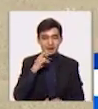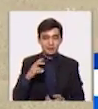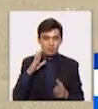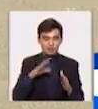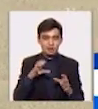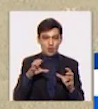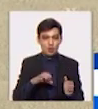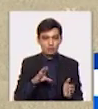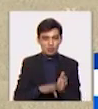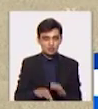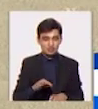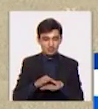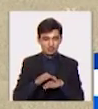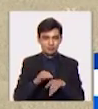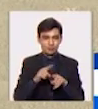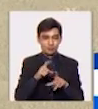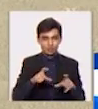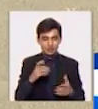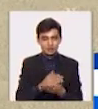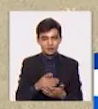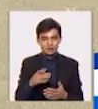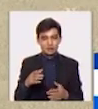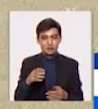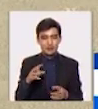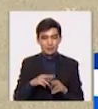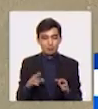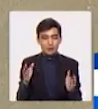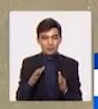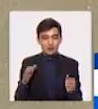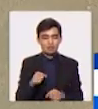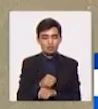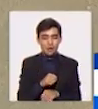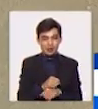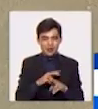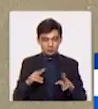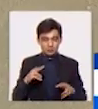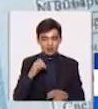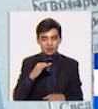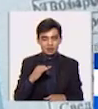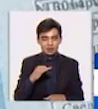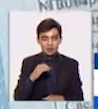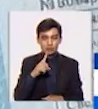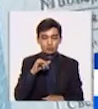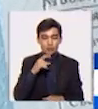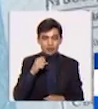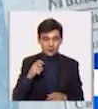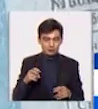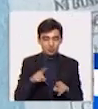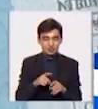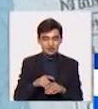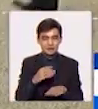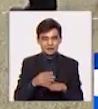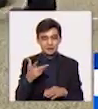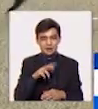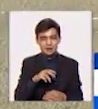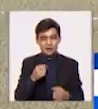бәрі незаконны, кішкентай-кішкентай нелер болып кеткен, стоянкалар болып кеткен. Зухра Рахымбердіғыз несиеге 3 автобус алып, Таразға жолаушы тасиды.